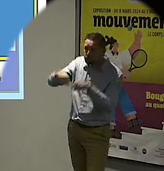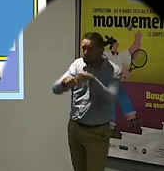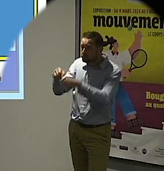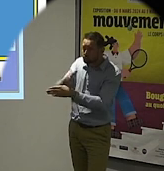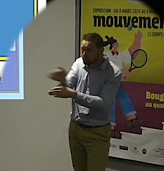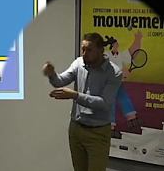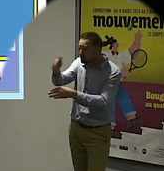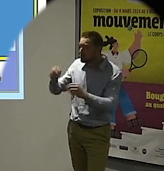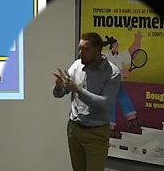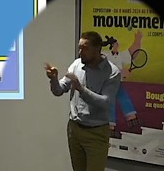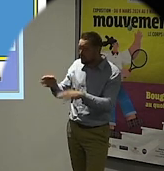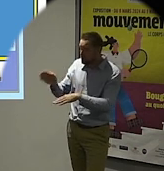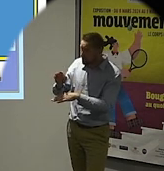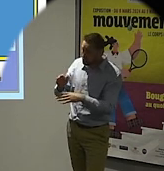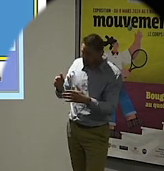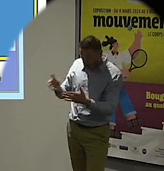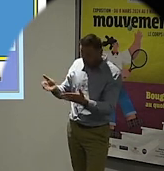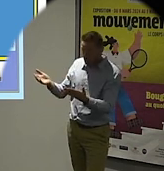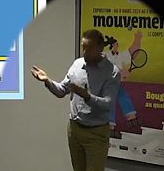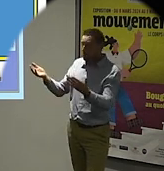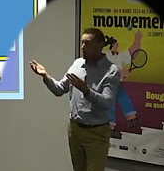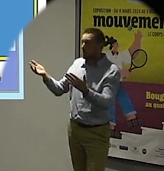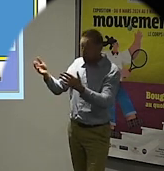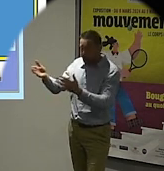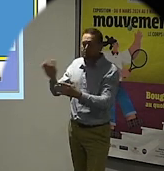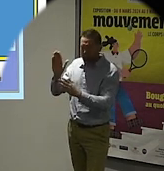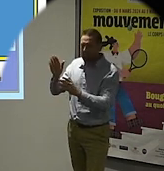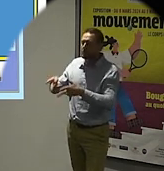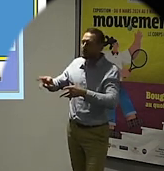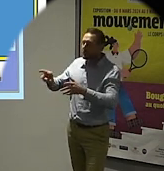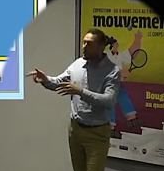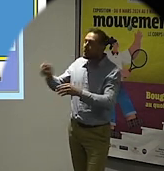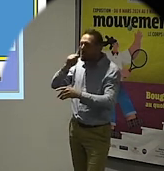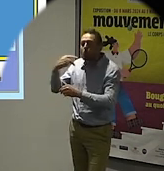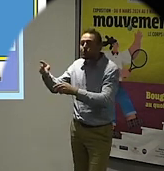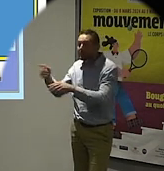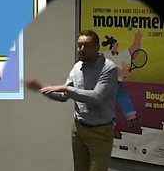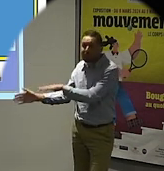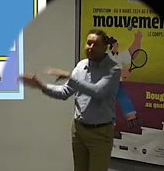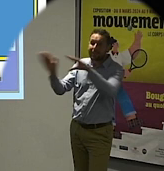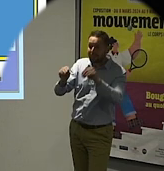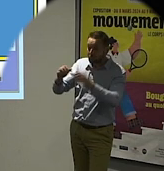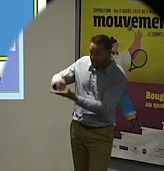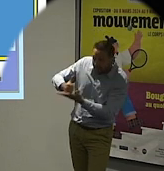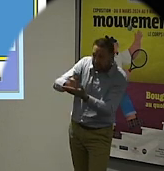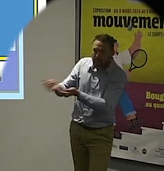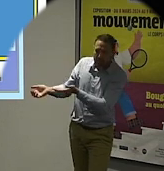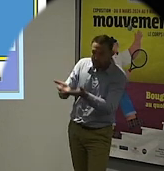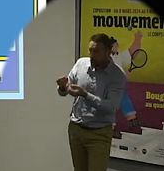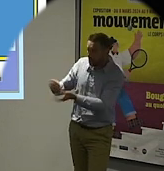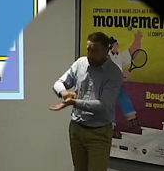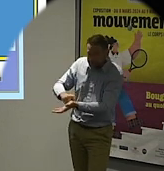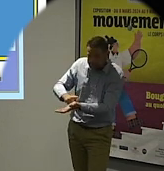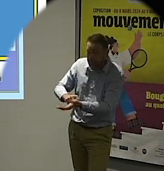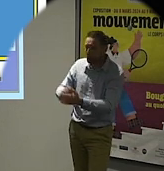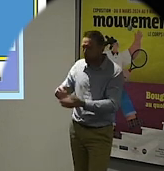Par exemple, là c'est assez stressant de déménager sa maman. Et ben, quand il rentre chez lui, mal de tête ou pas, il part faire